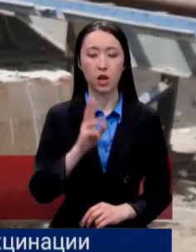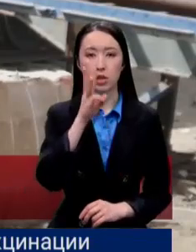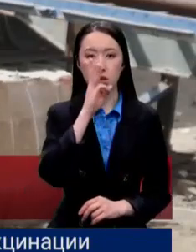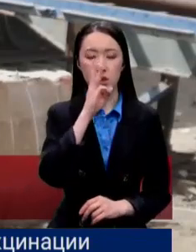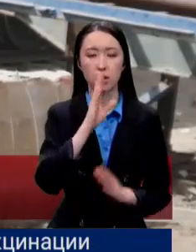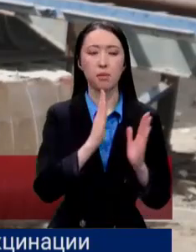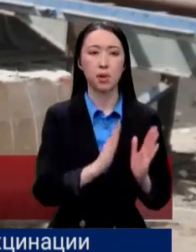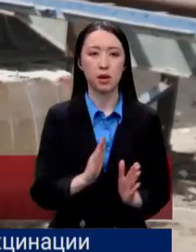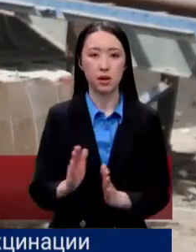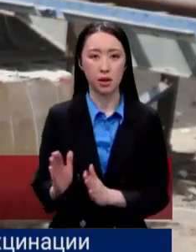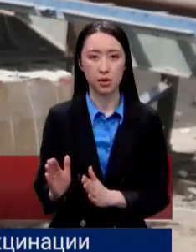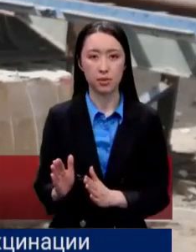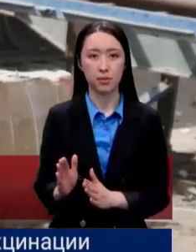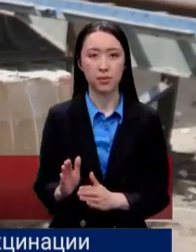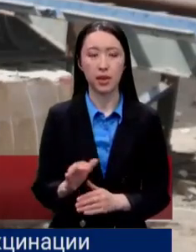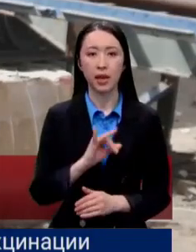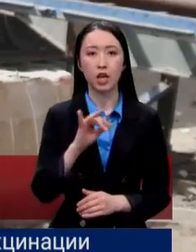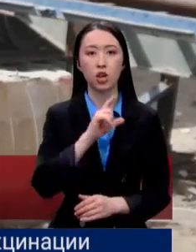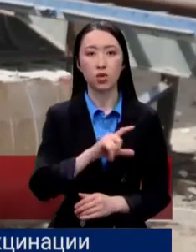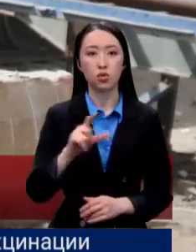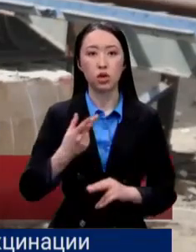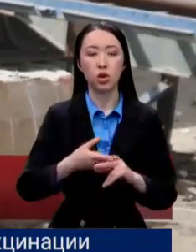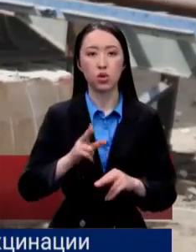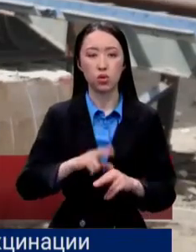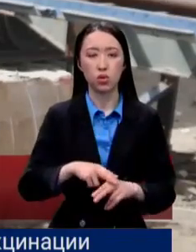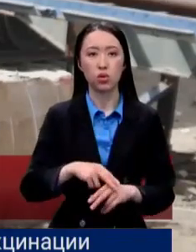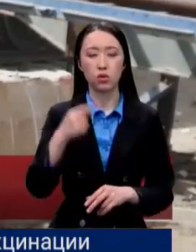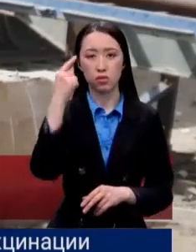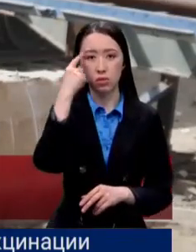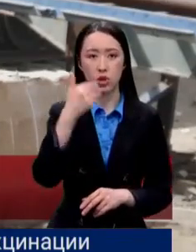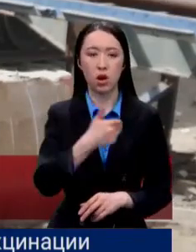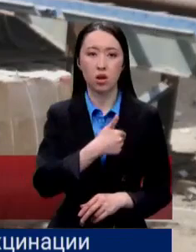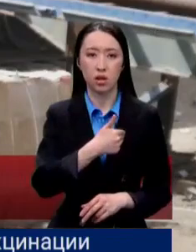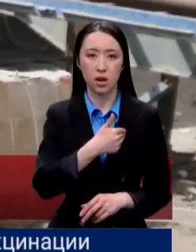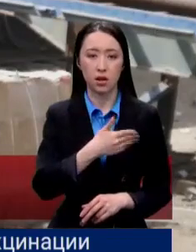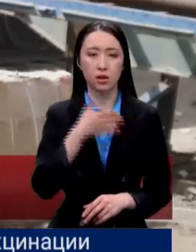стабильном заработке, и людей, которые осознанно придут к